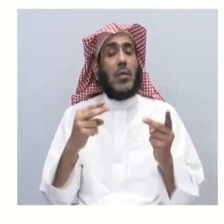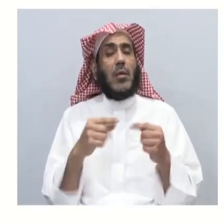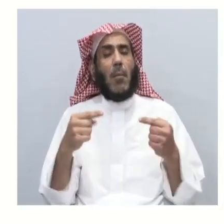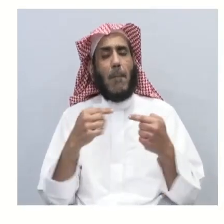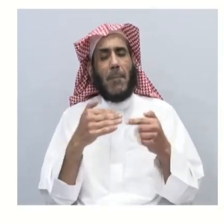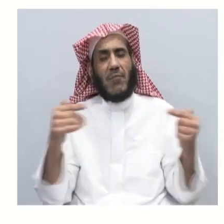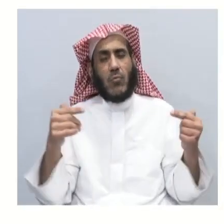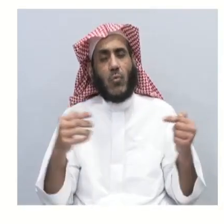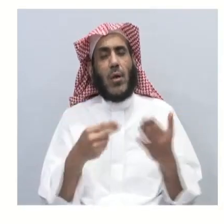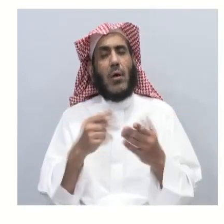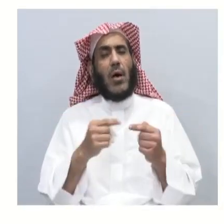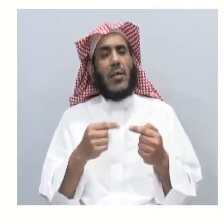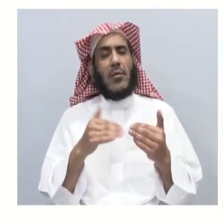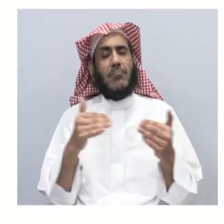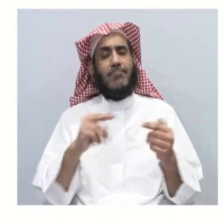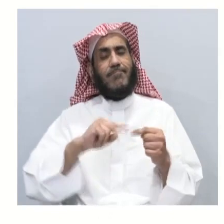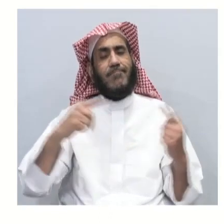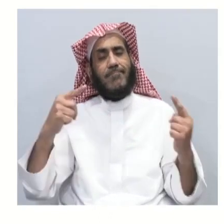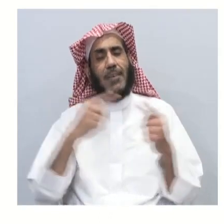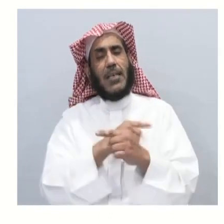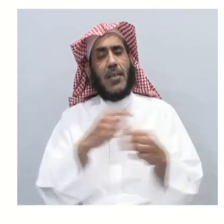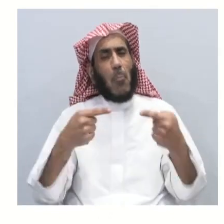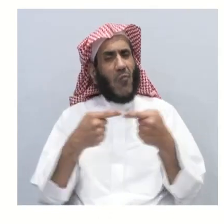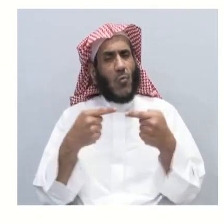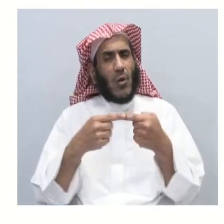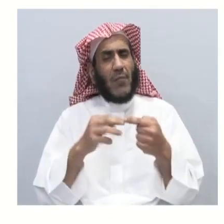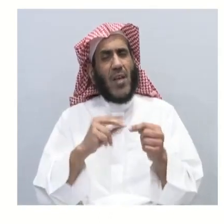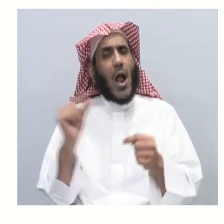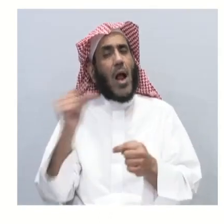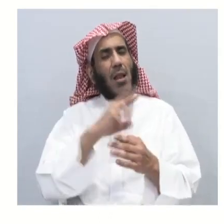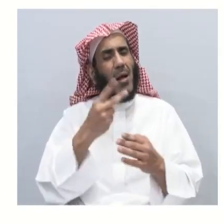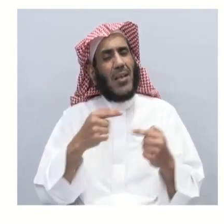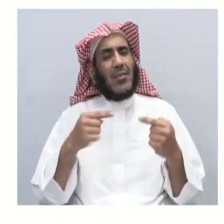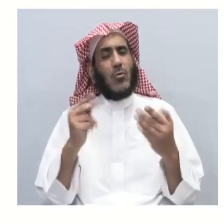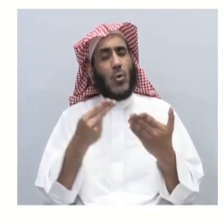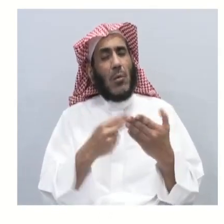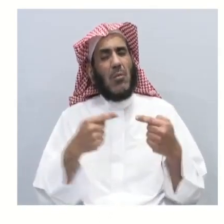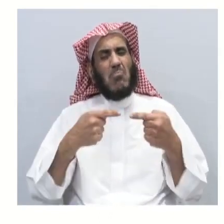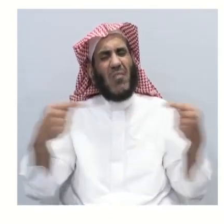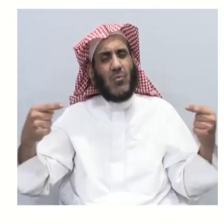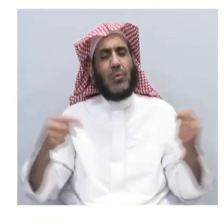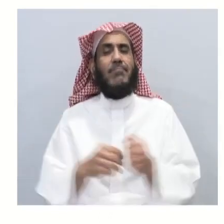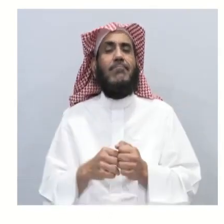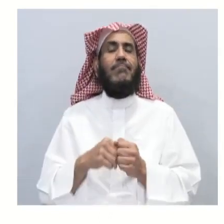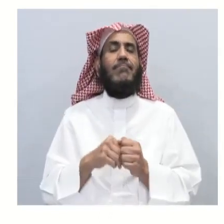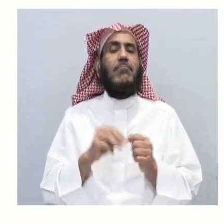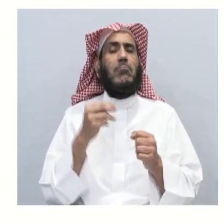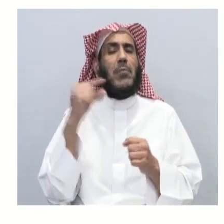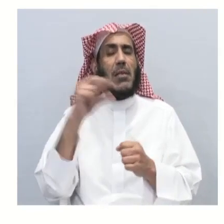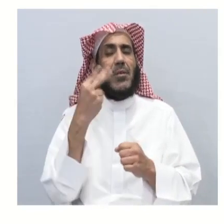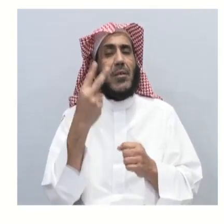مفصولة خطاً. إذا عكس الكلمات الموصولة خطاً، هناك كلمات تكتب مفصولة، هي